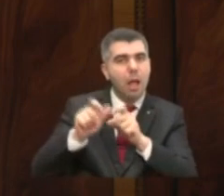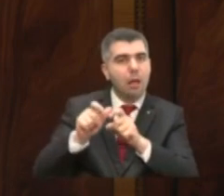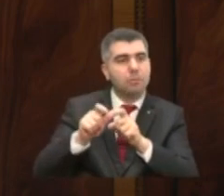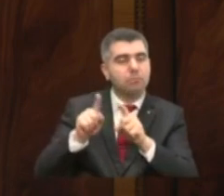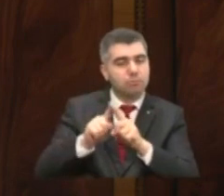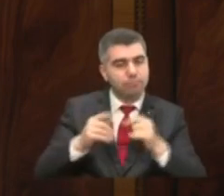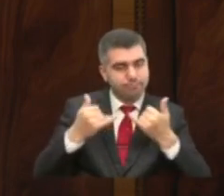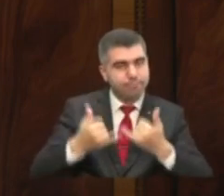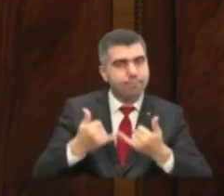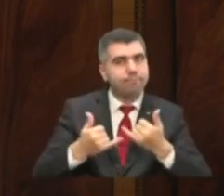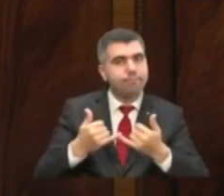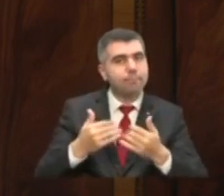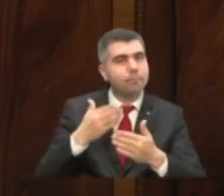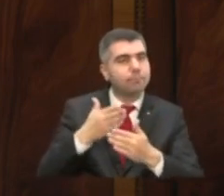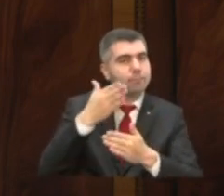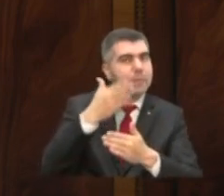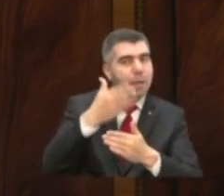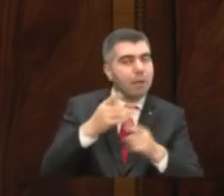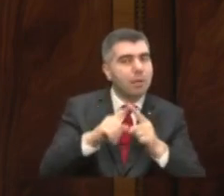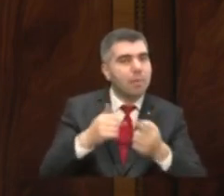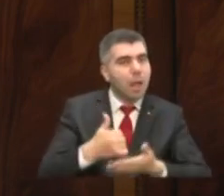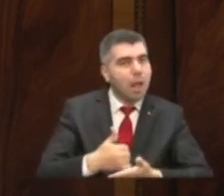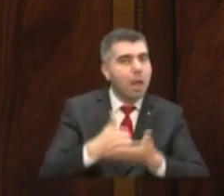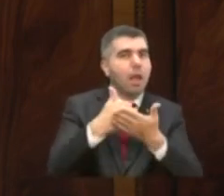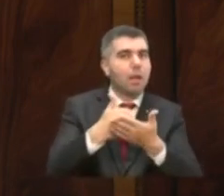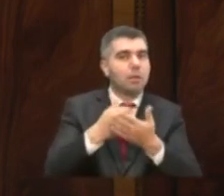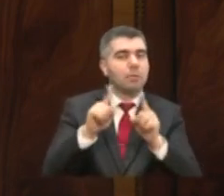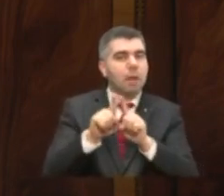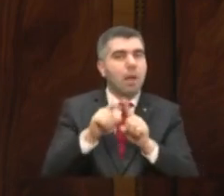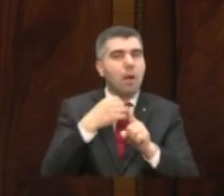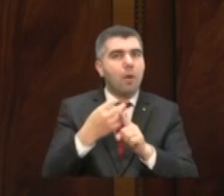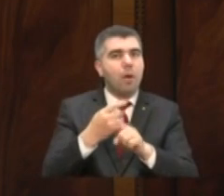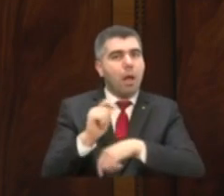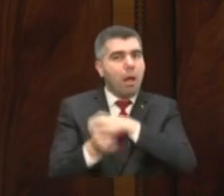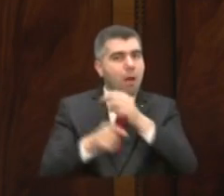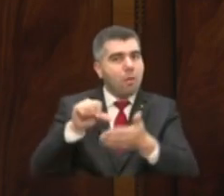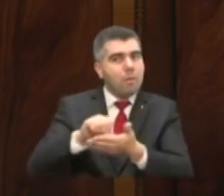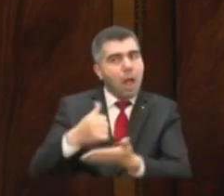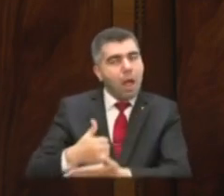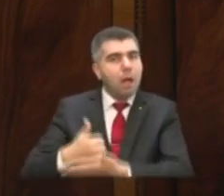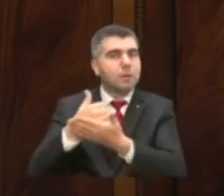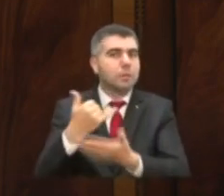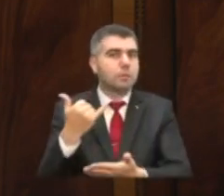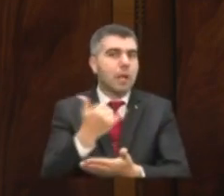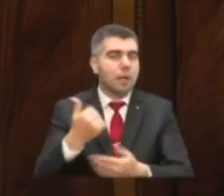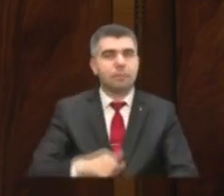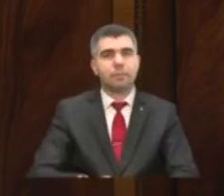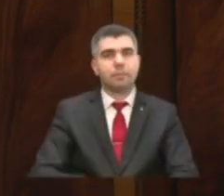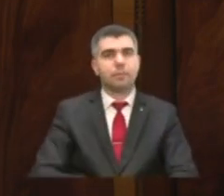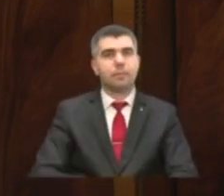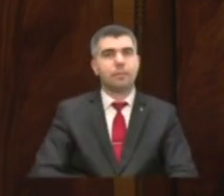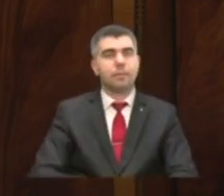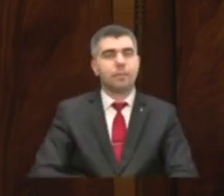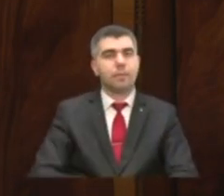والمواطنات ومحاربة الفوارق الاجتماعية والمجالية. إلا أن ذلك